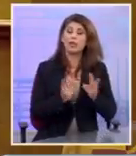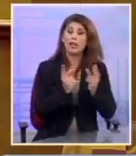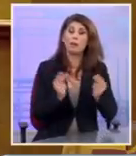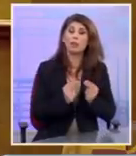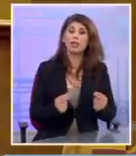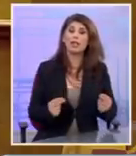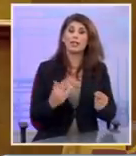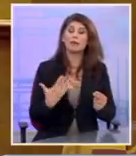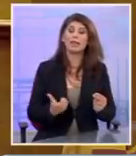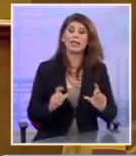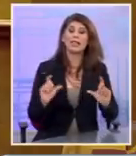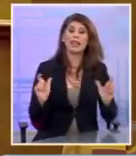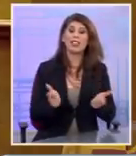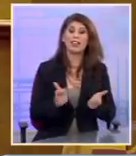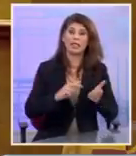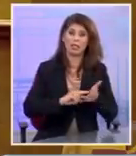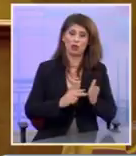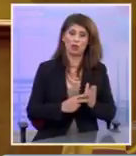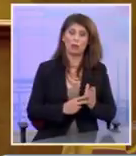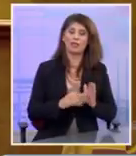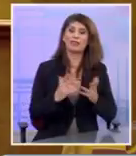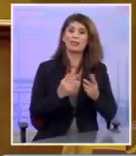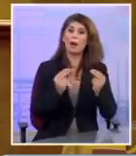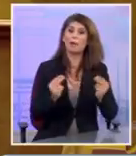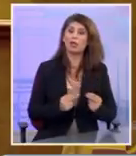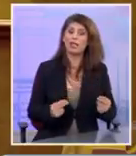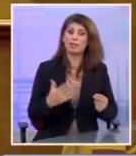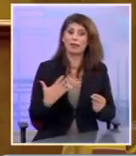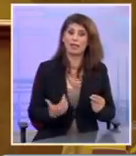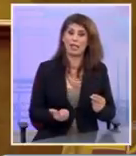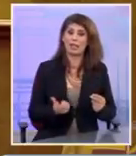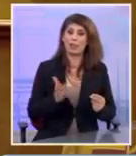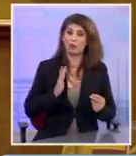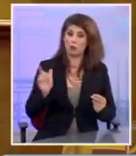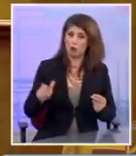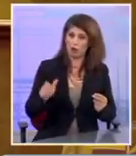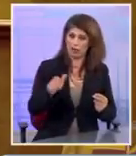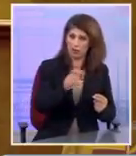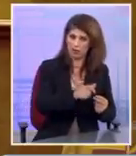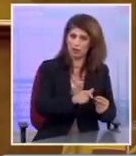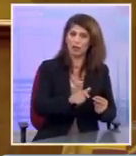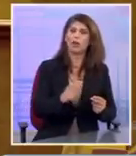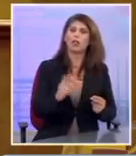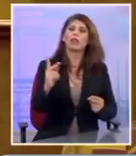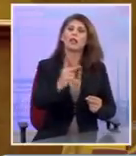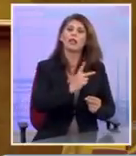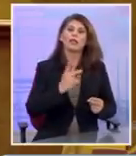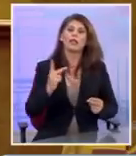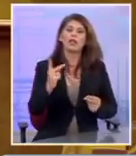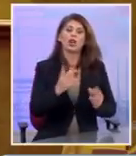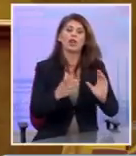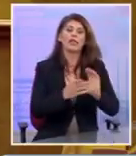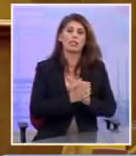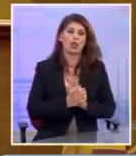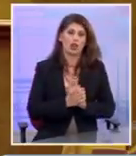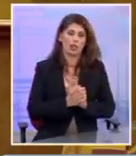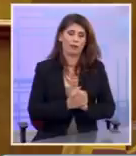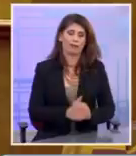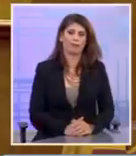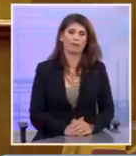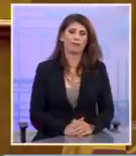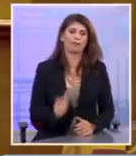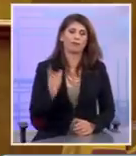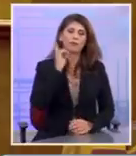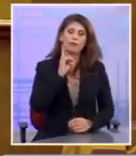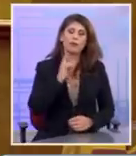την εθνική οικονομία. Τι συνέπειες έχει για τους πολίτες και την κοινωνική συνοχή. Κυρίες και